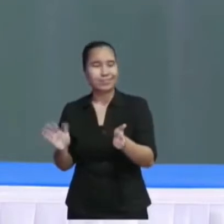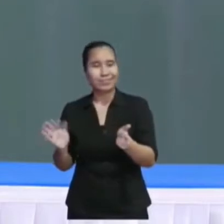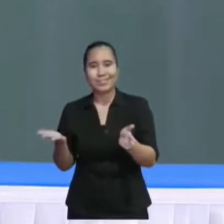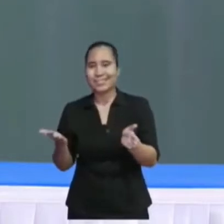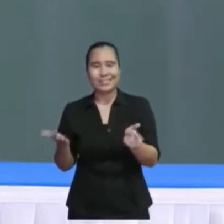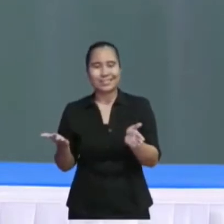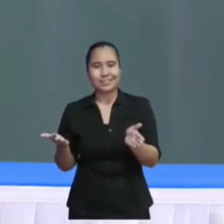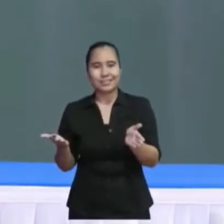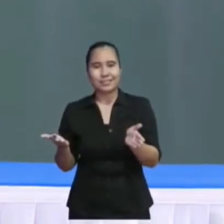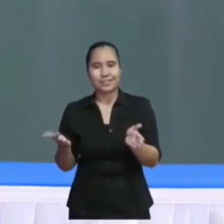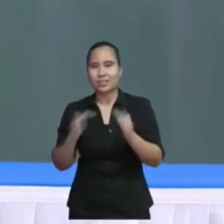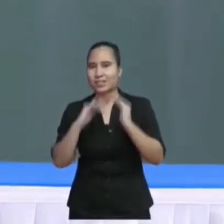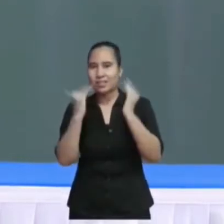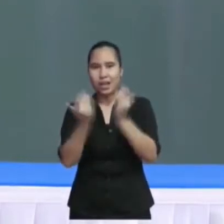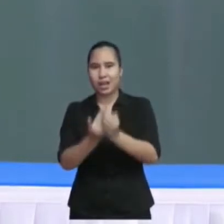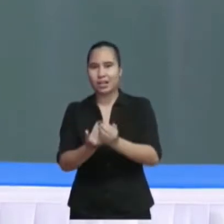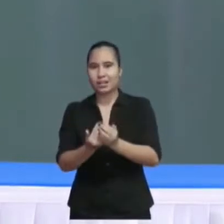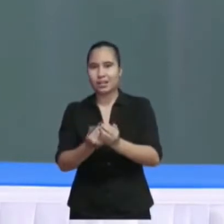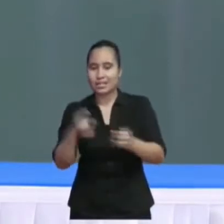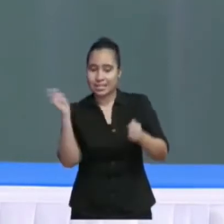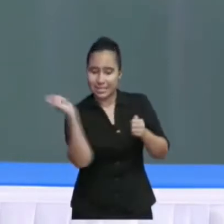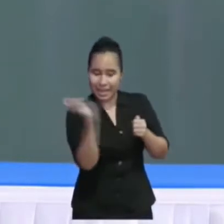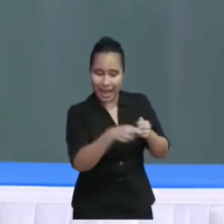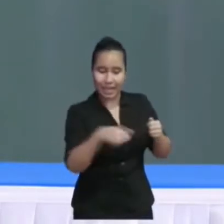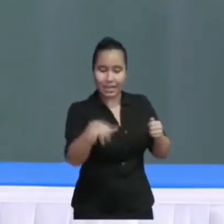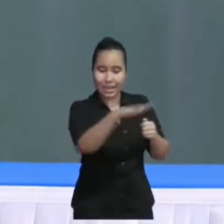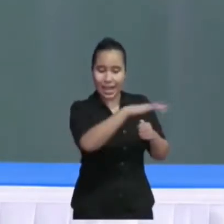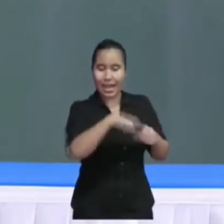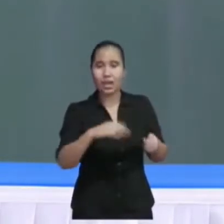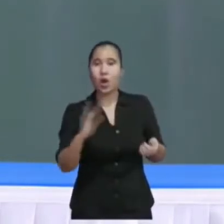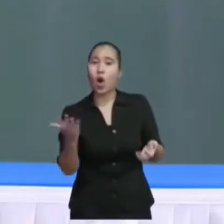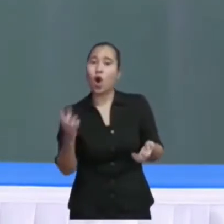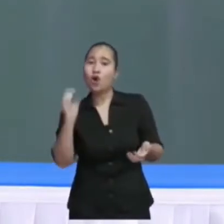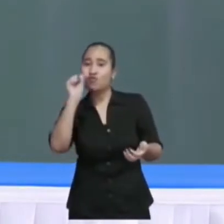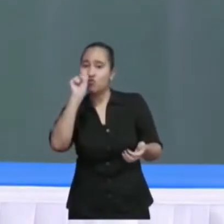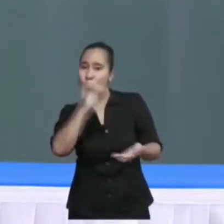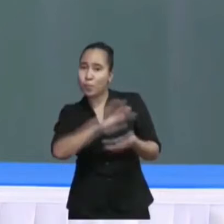een slagerij of een goed gesorteerde supermarket.